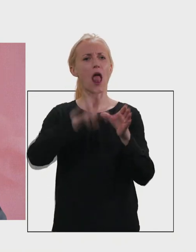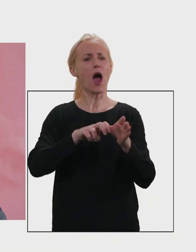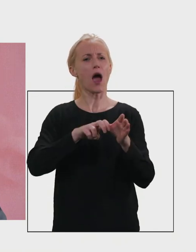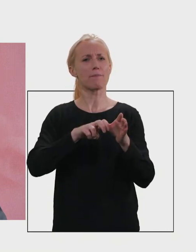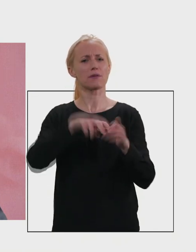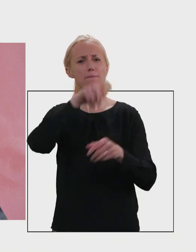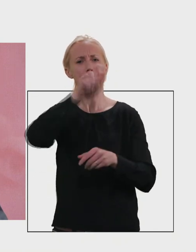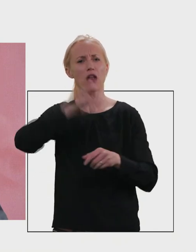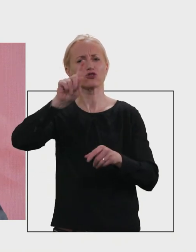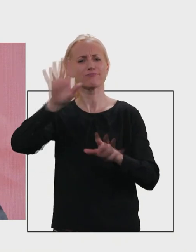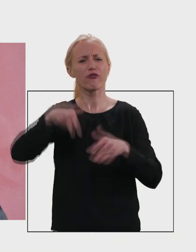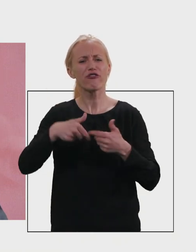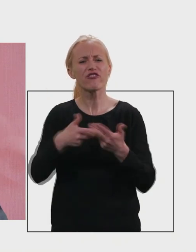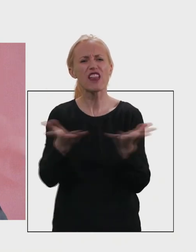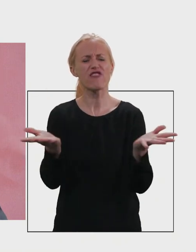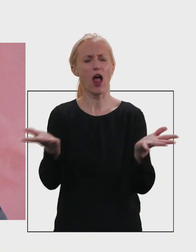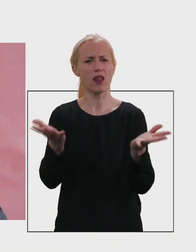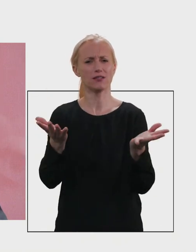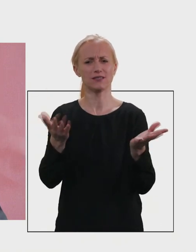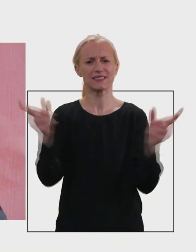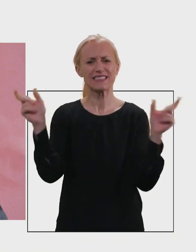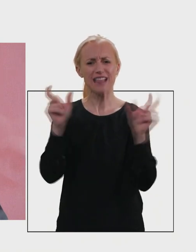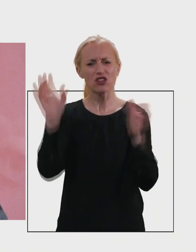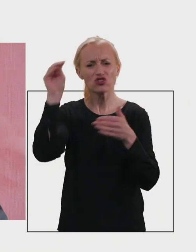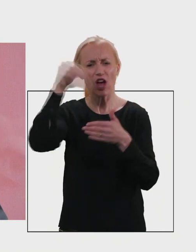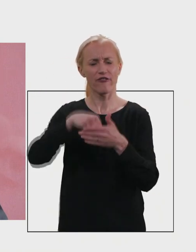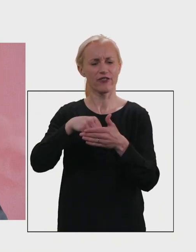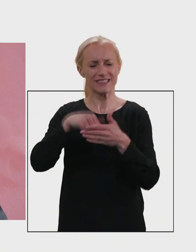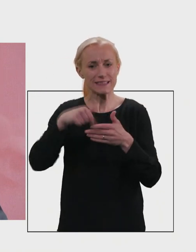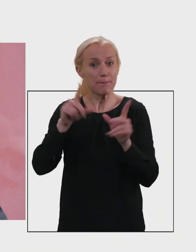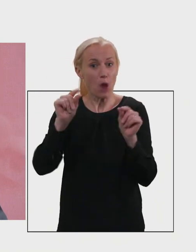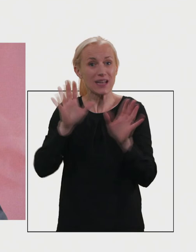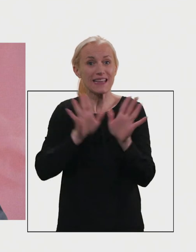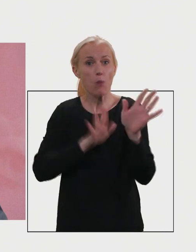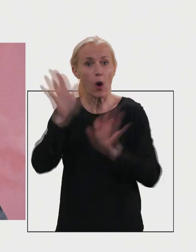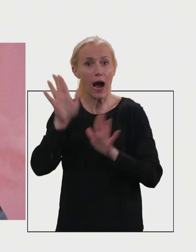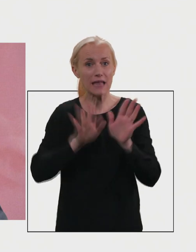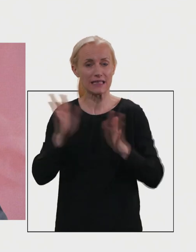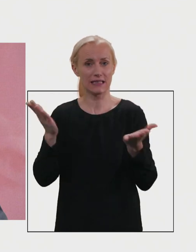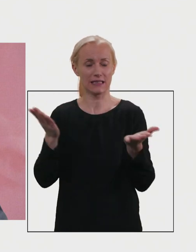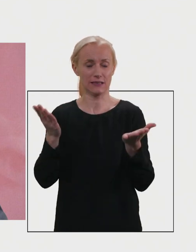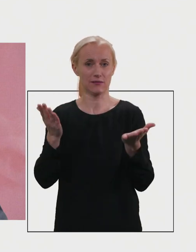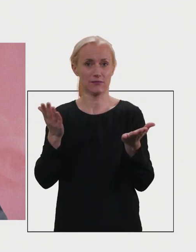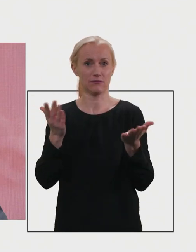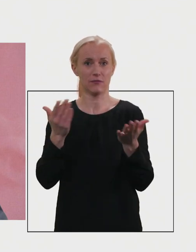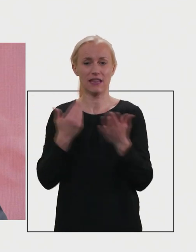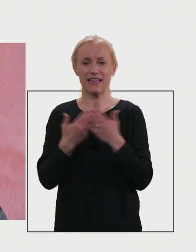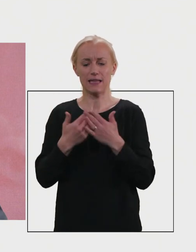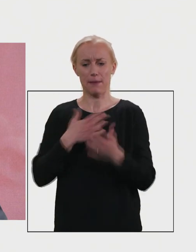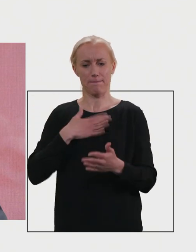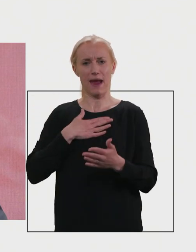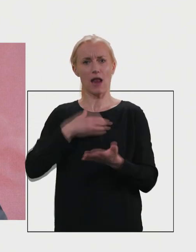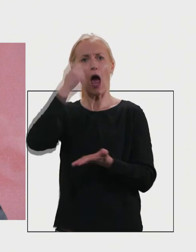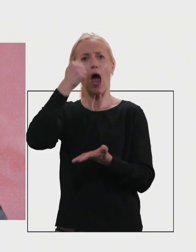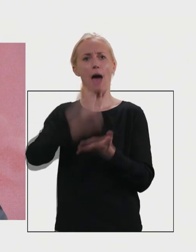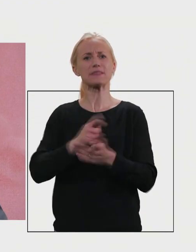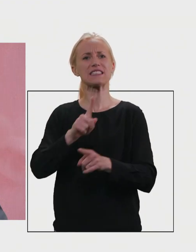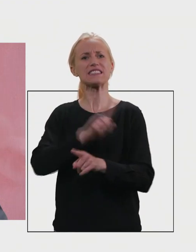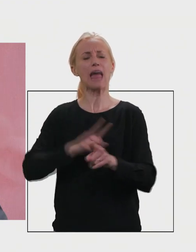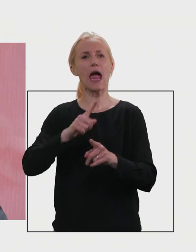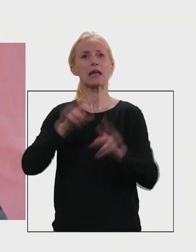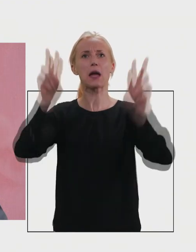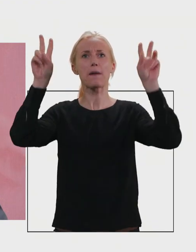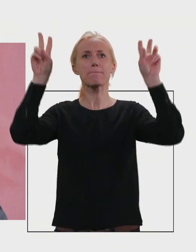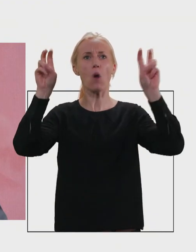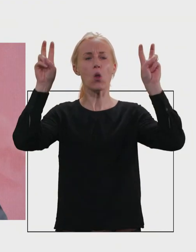Vielfalt an der Gesellschaft ist was ganz Demokratisches. Und deswegen habe ich im Grunde auch meine Amtszeit unter ein Motto gestellt. Und